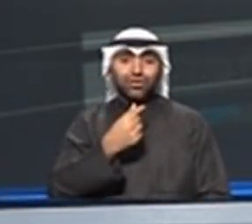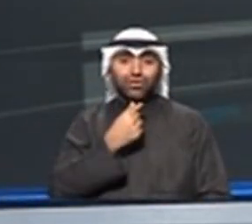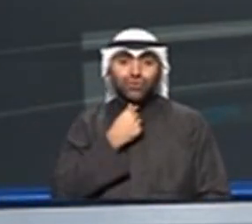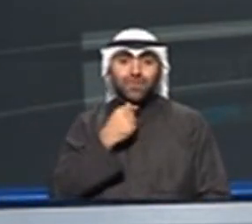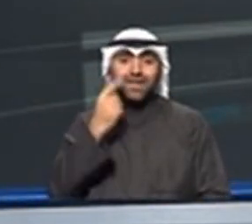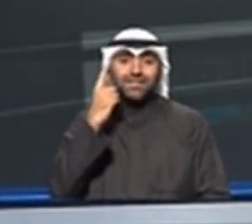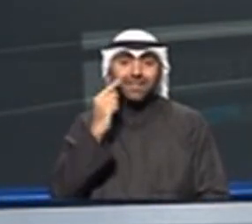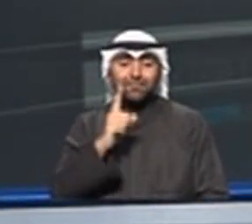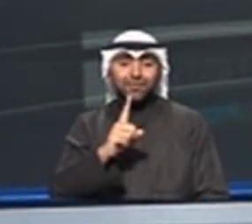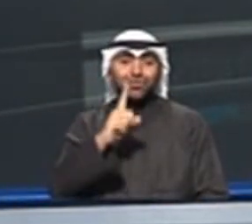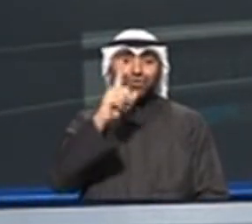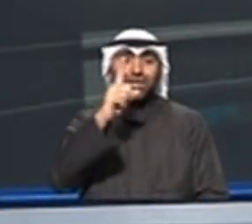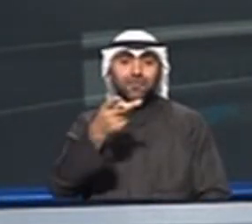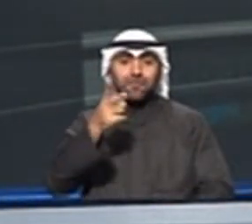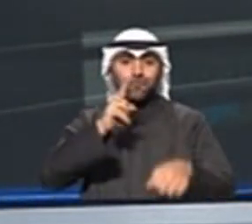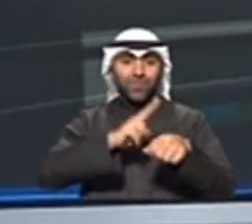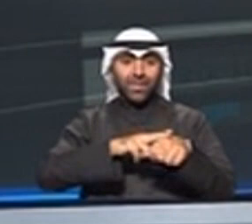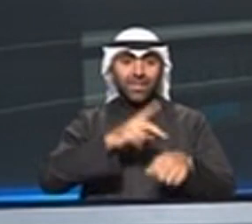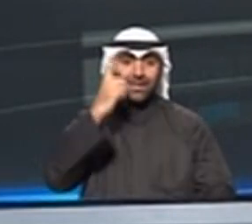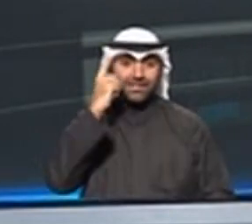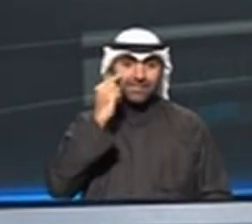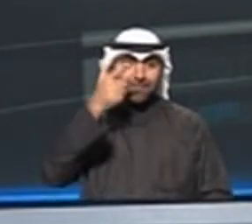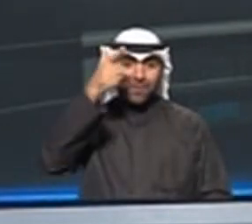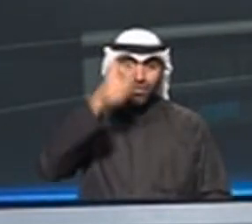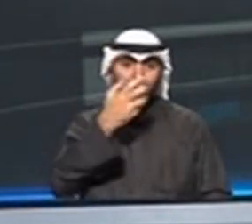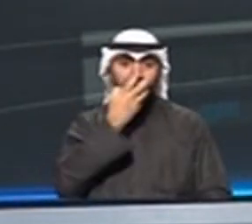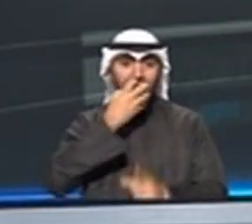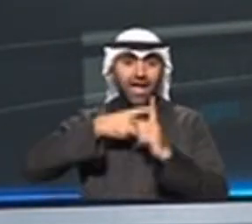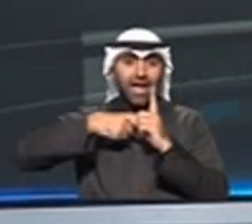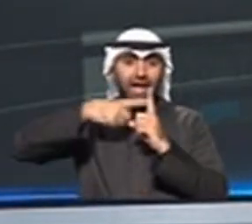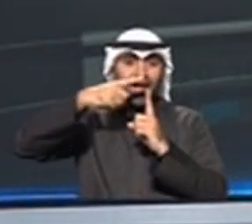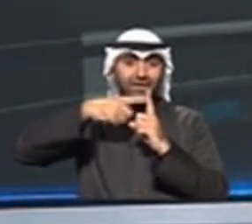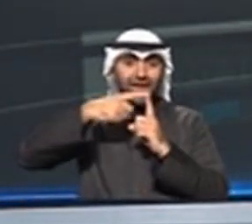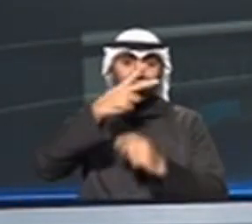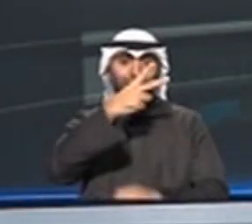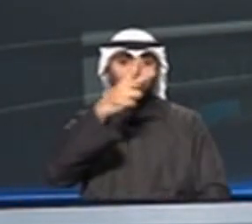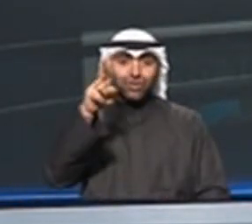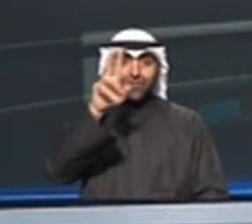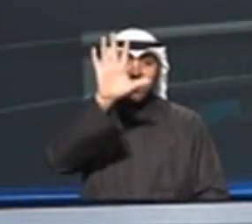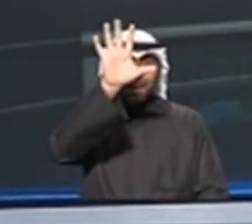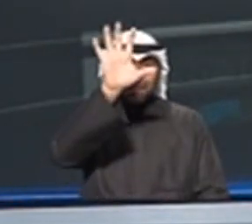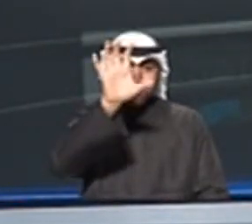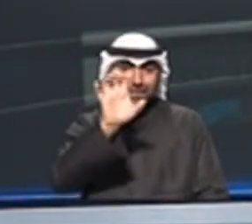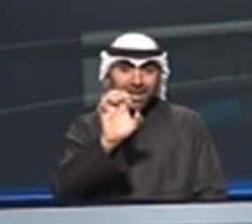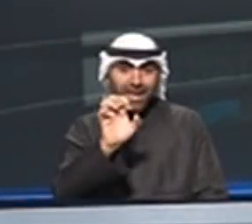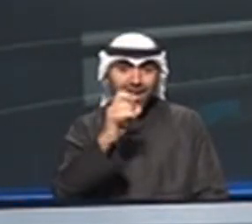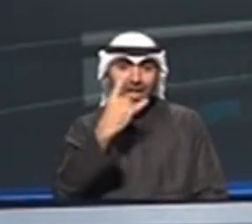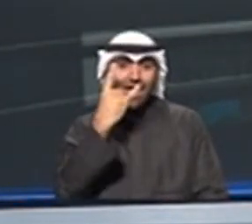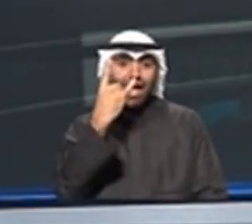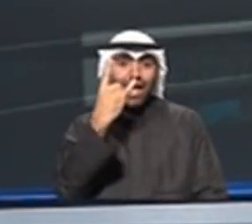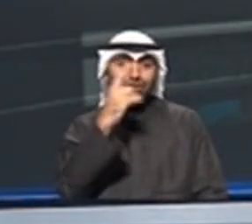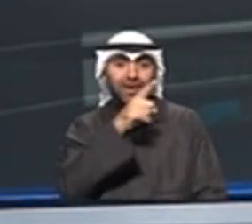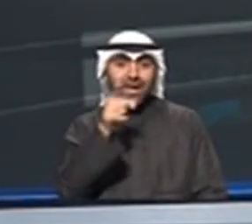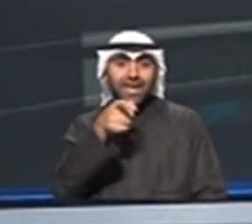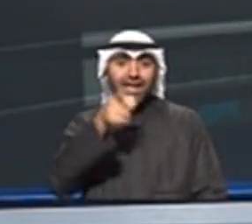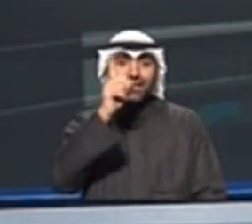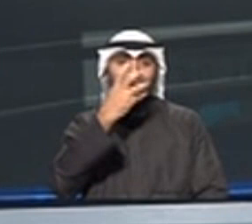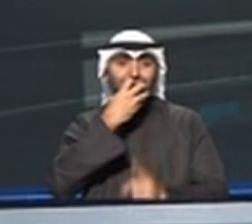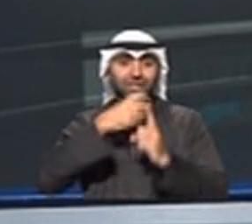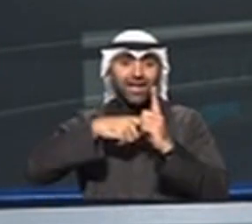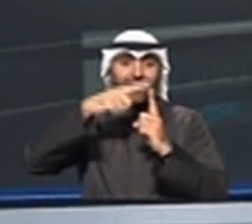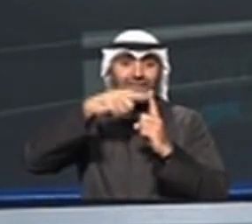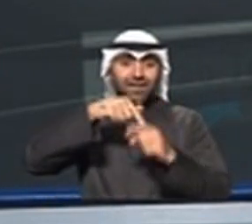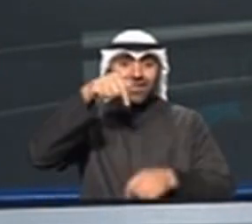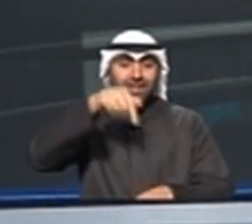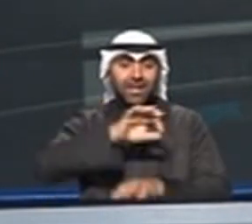ويانا خلال النهار ليوم السبت 20 العظمى والصغرى 11، ورياح شمالية غربية من 10 إلى 30 كيلو متر في الساعة شمالية غربية. أعزائي المشاهدين،